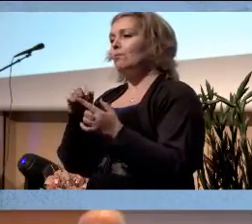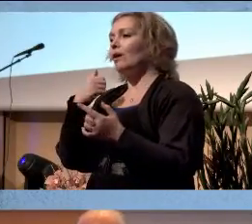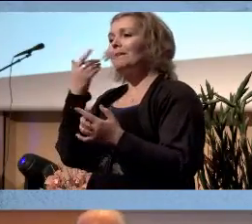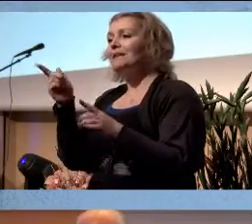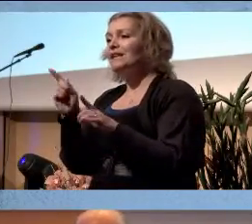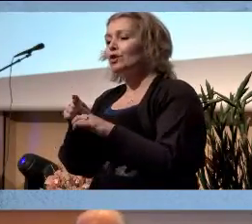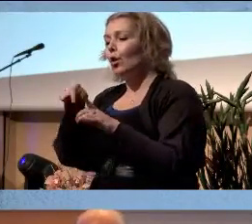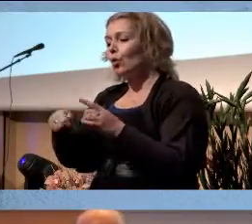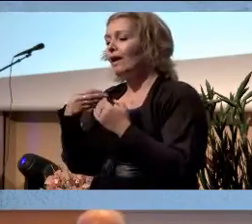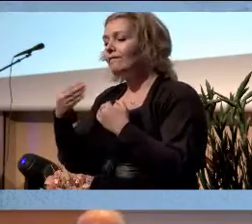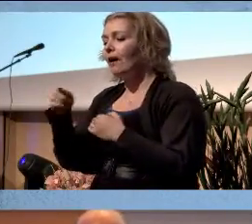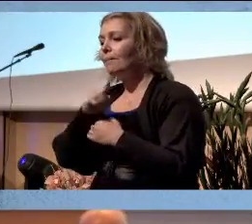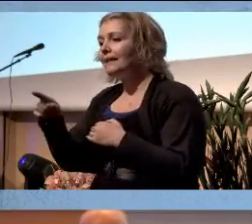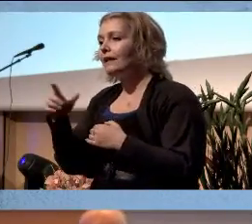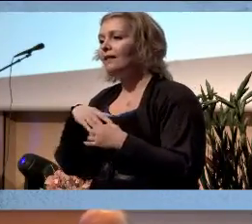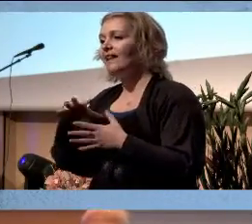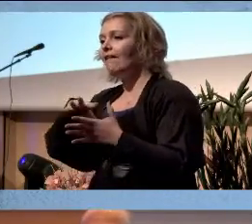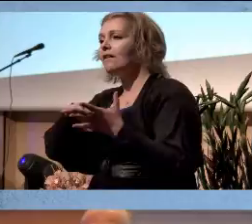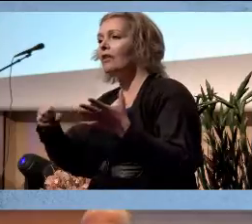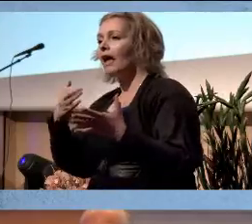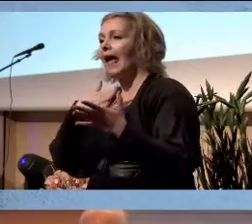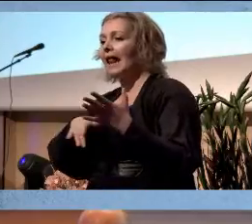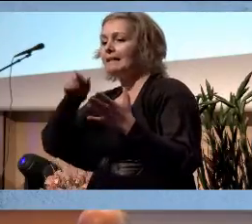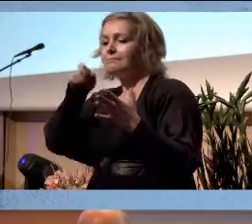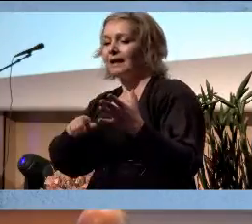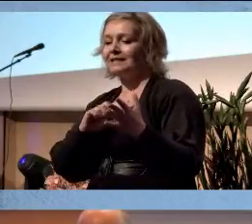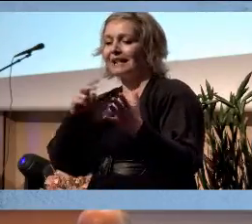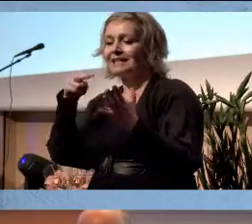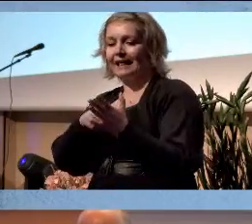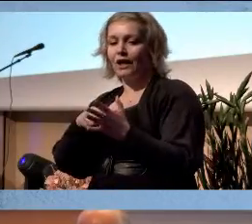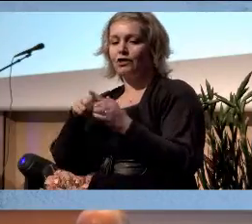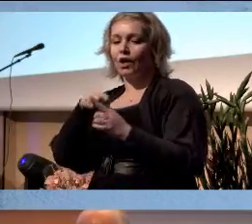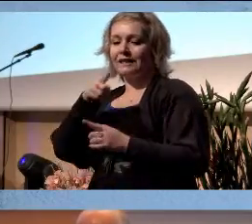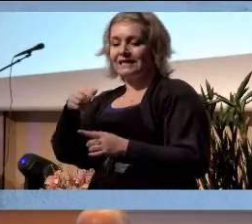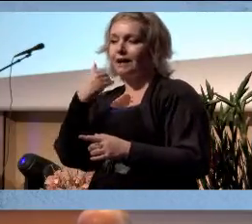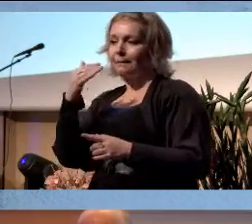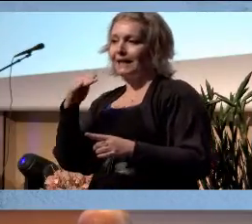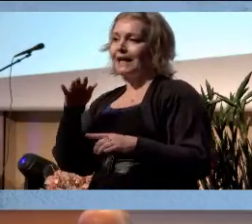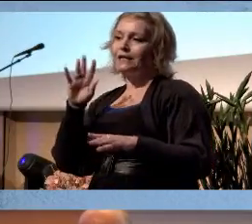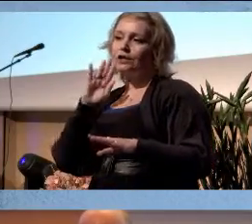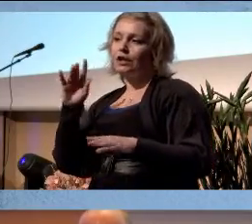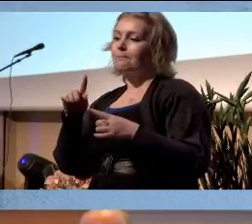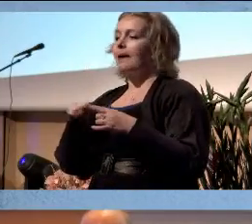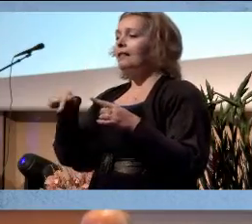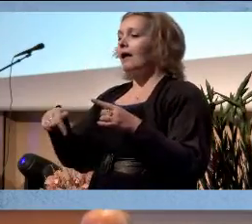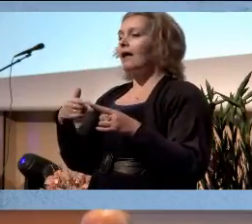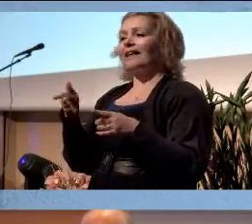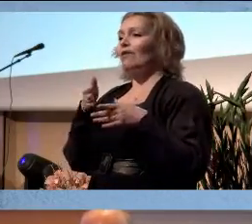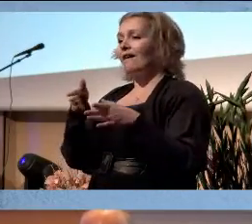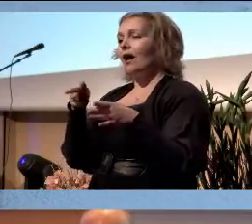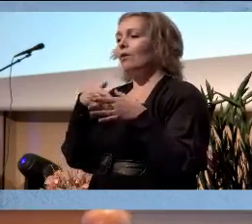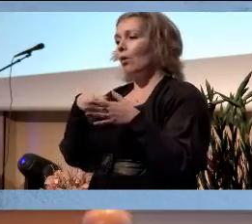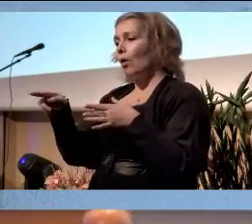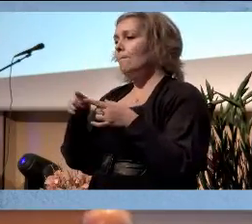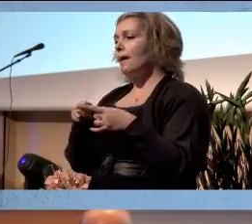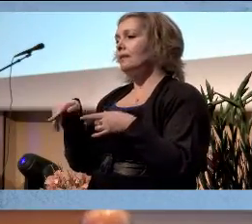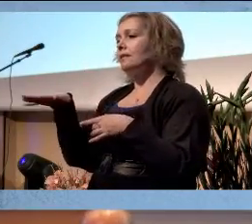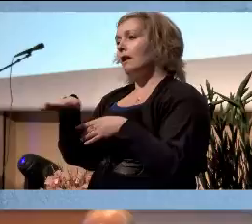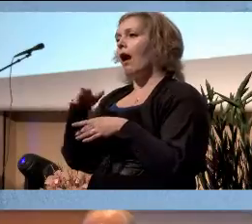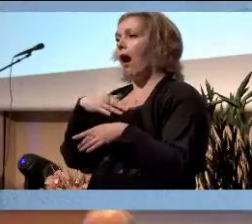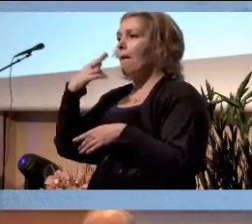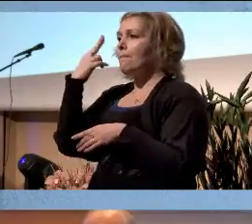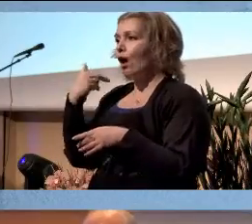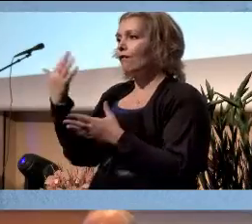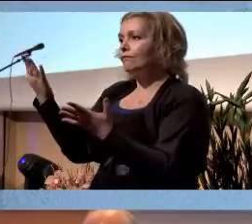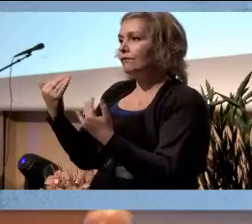ikke bli sånn nå i fremtiden at vi fratar helsepersonellet selvstendighet sånn at de skal bli lydige. Det er ikke noen vei å gå. Det er en del land som har forsøkt